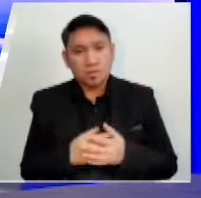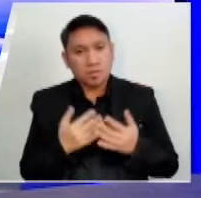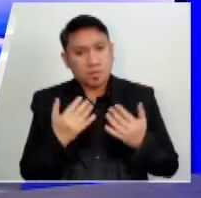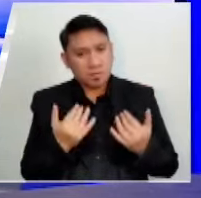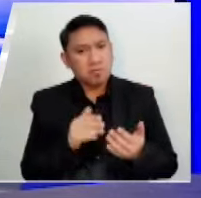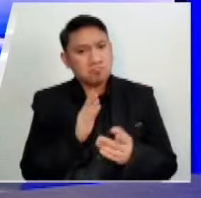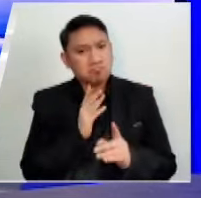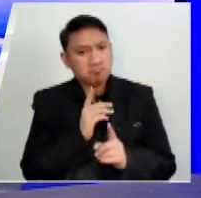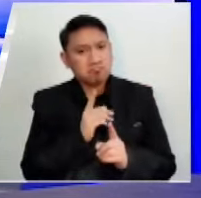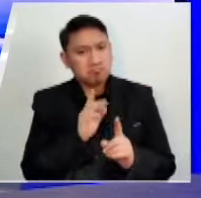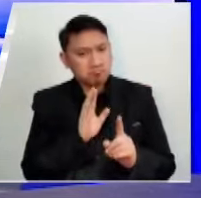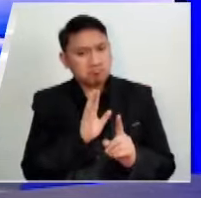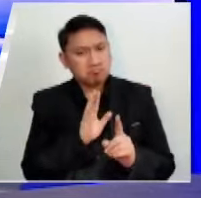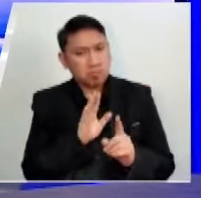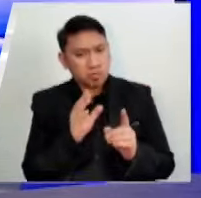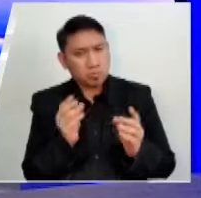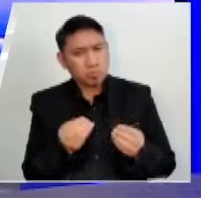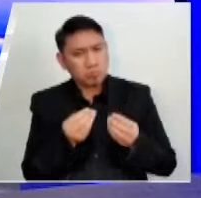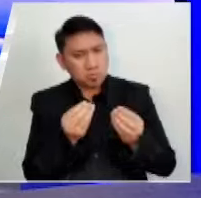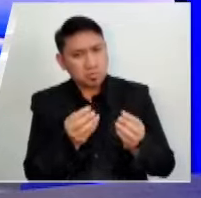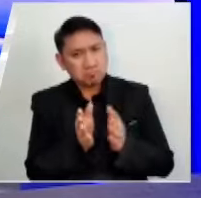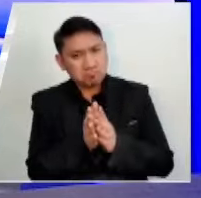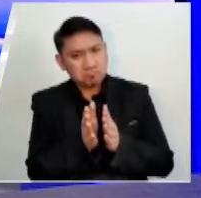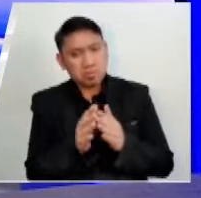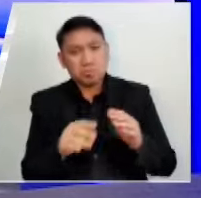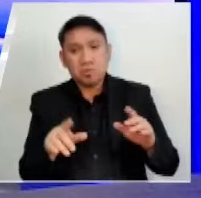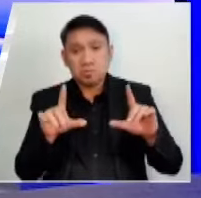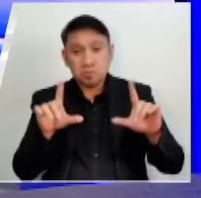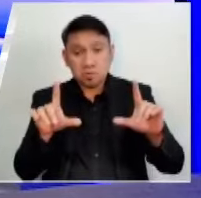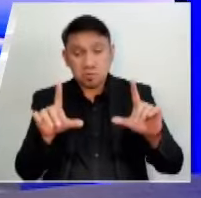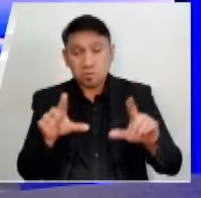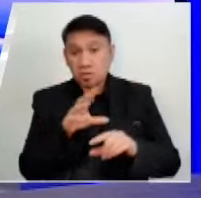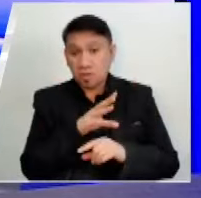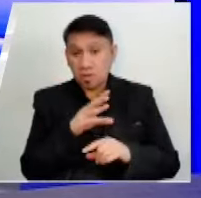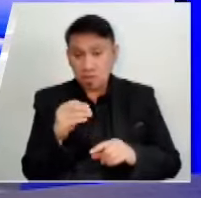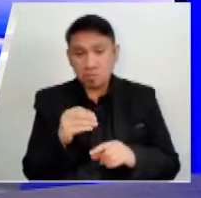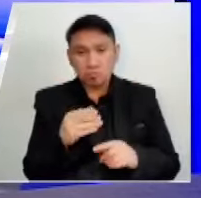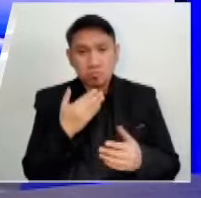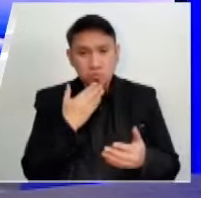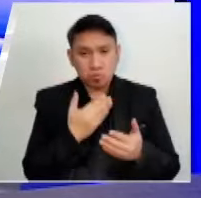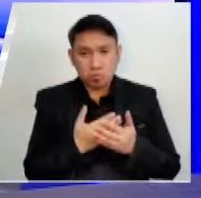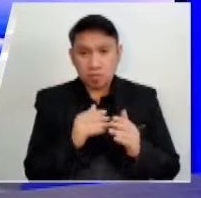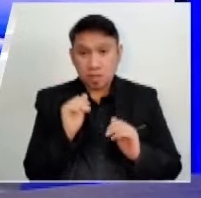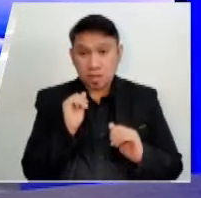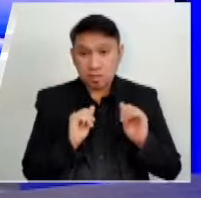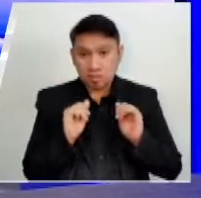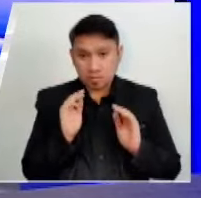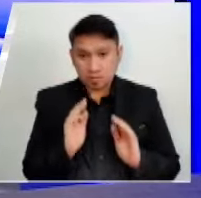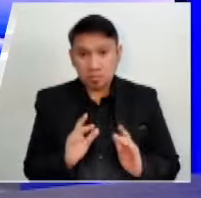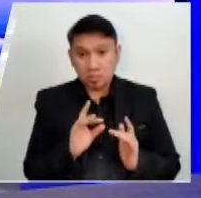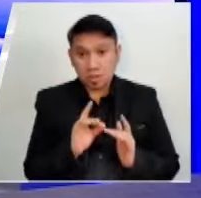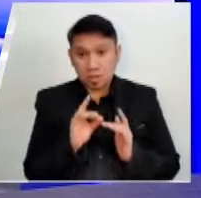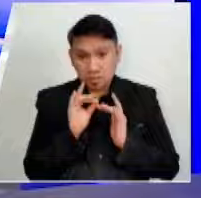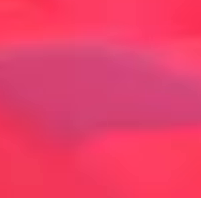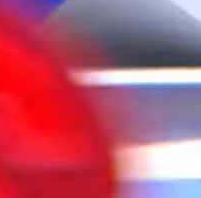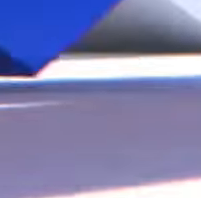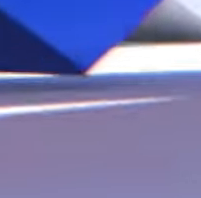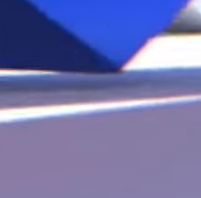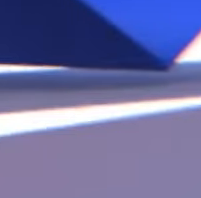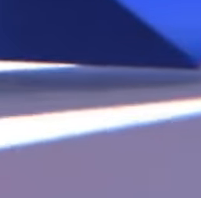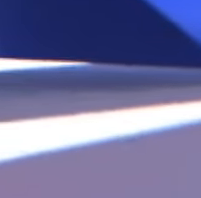ng cast, kabilang ang malutong na sampala ni Bea Alonzo at Carla Abellana. Makichika kay Aubrey Carampel.